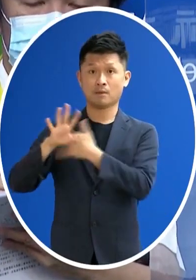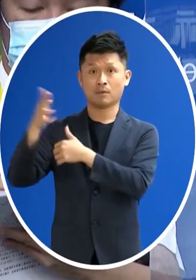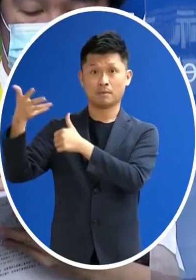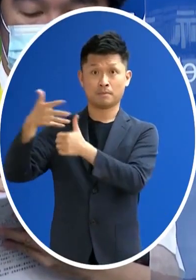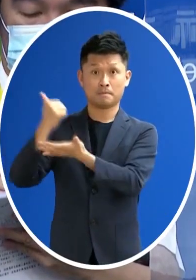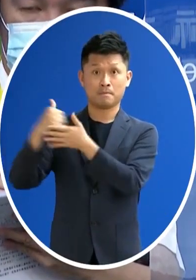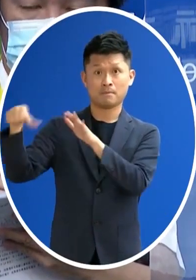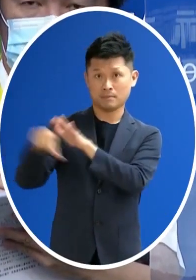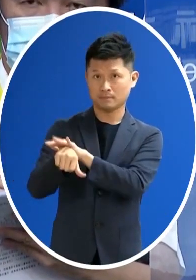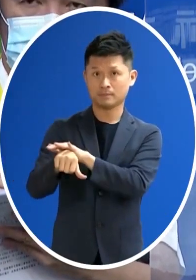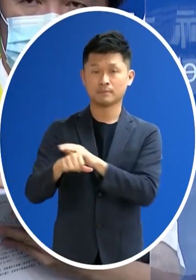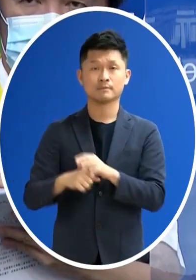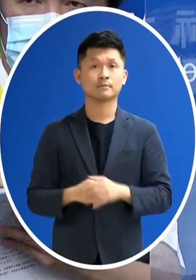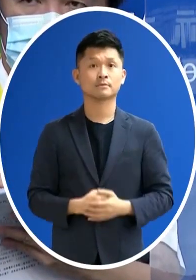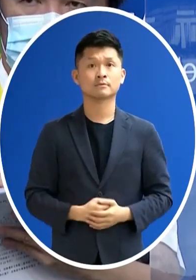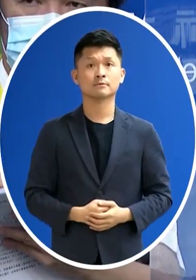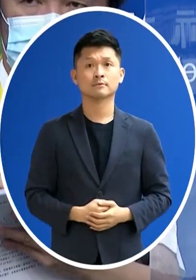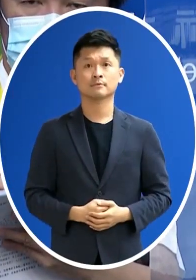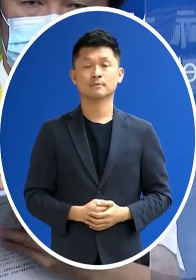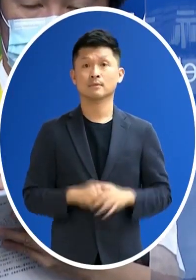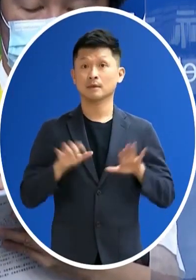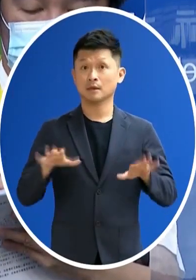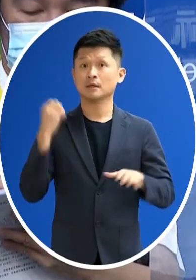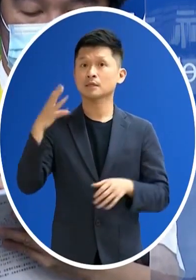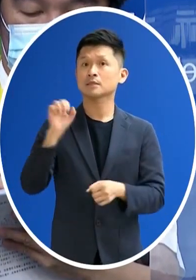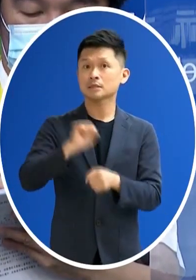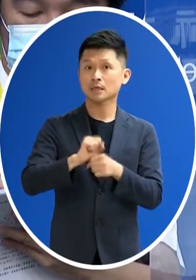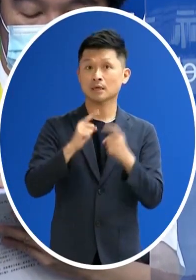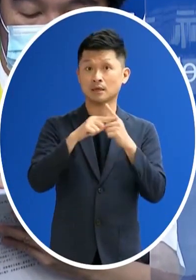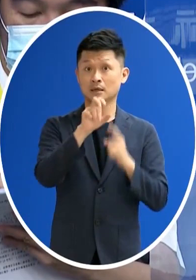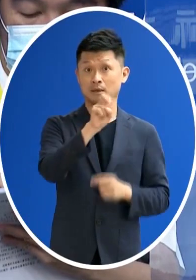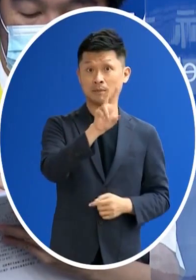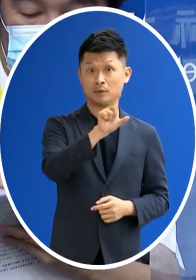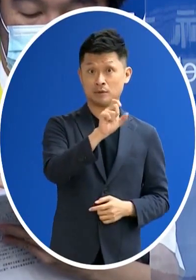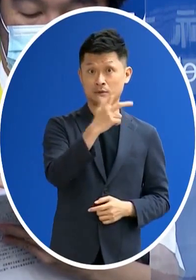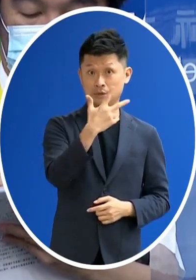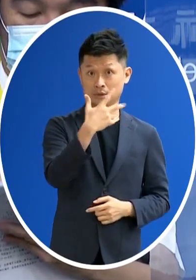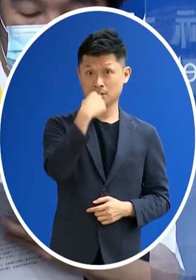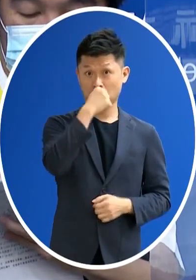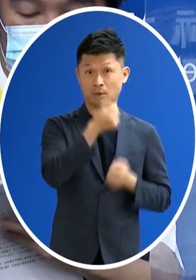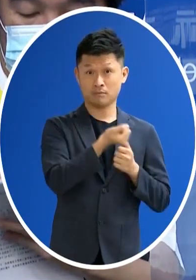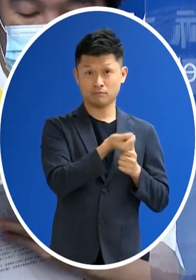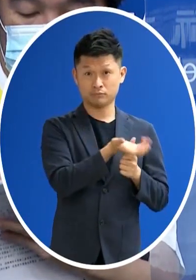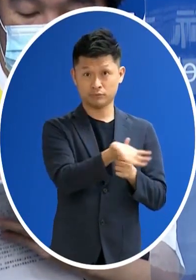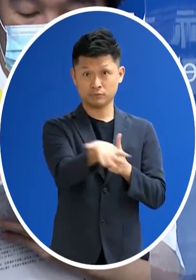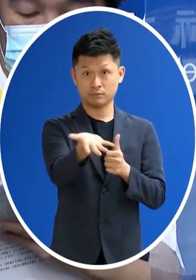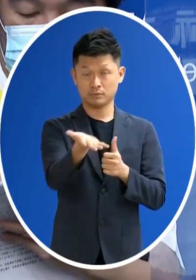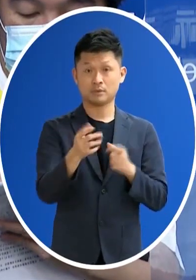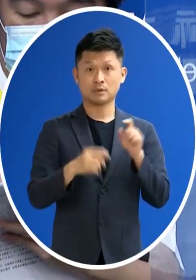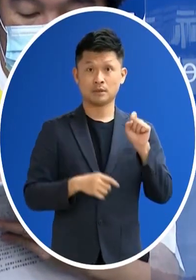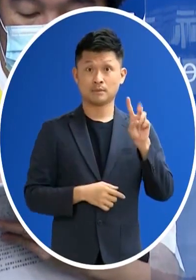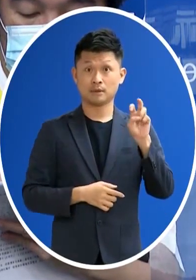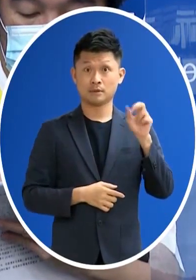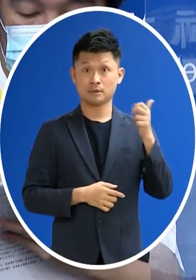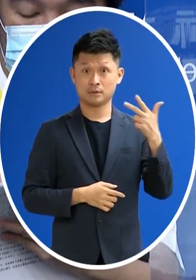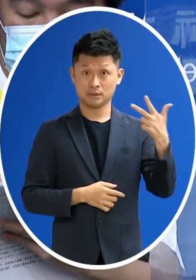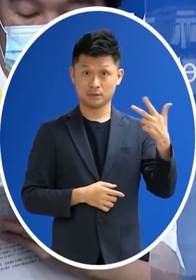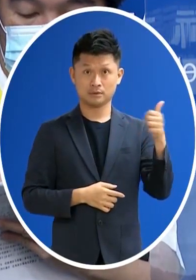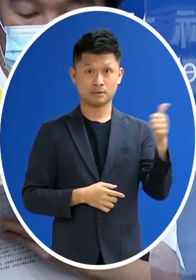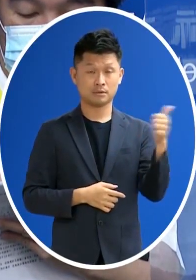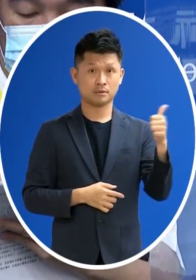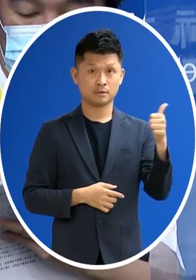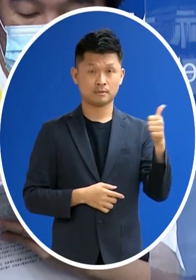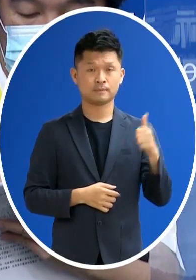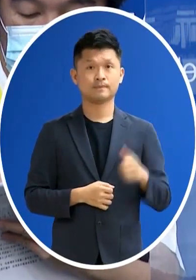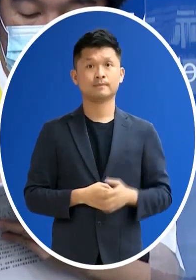入。那今天新增的267例的本土个案为127例的男性，